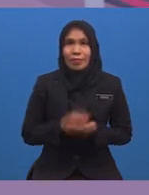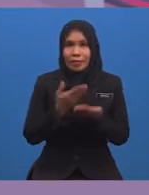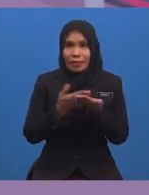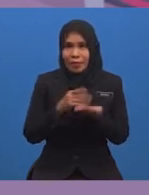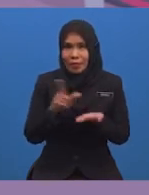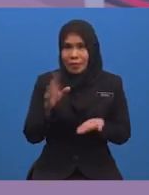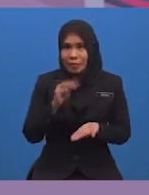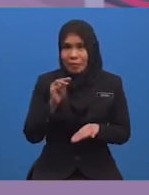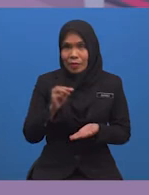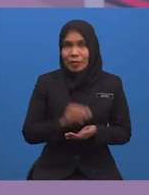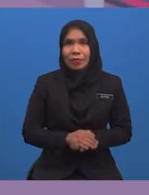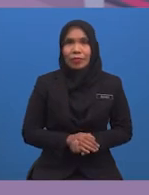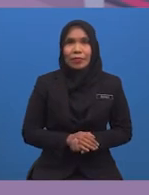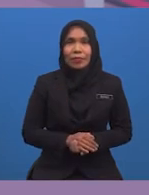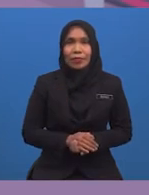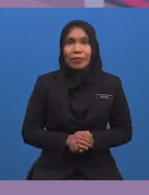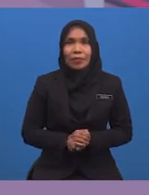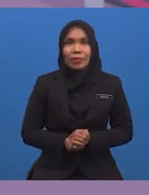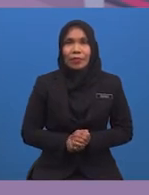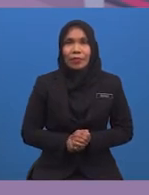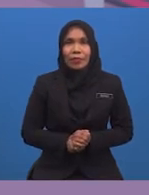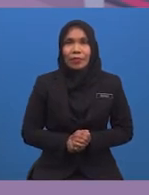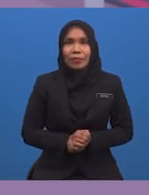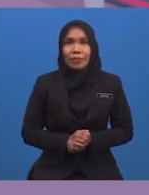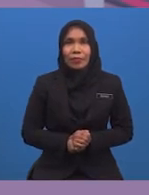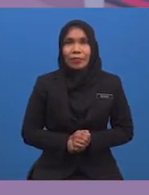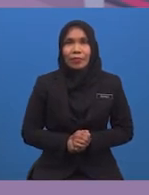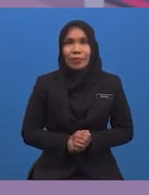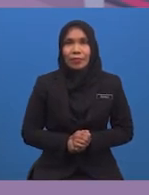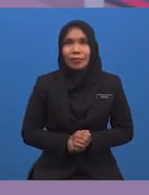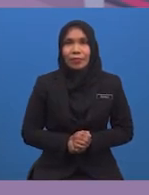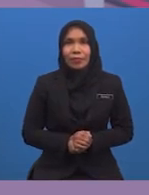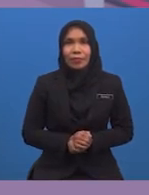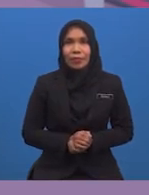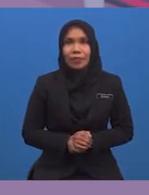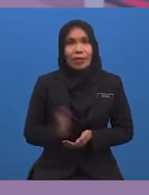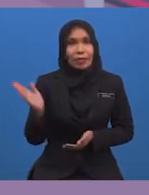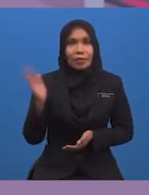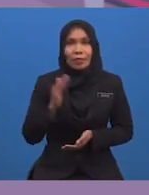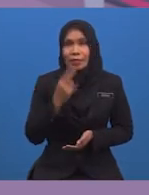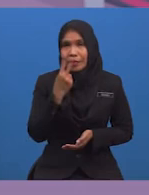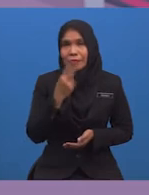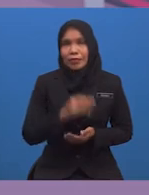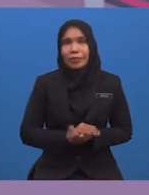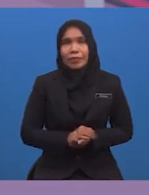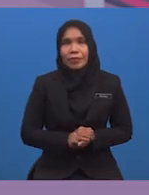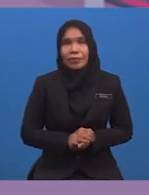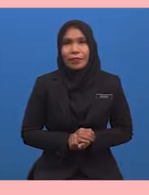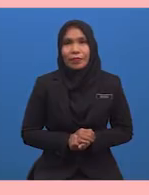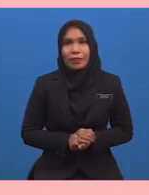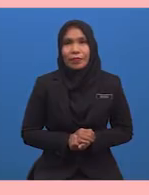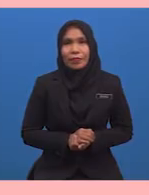Baiklah murid-murid, sudah bersedia untuk menjawab soalan subjektif? Mari kita lihat soalan yang